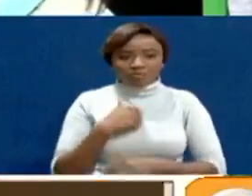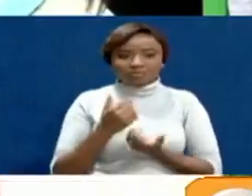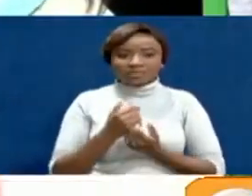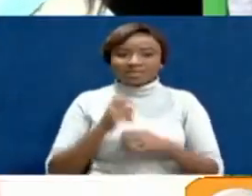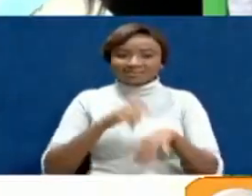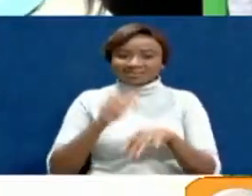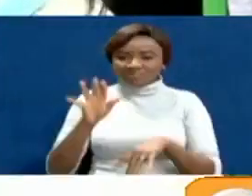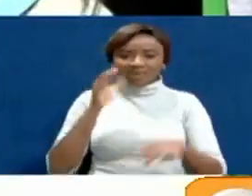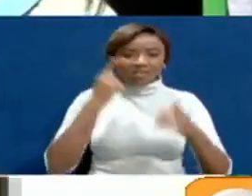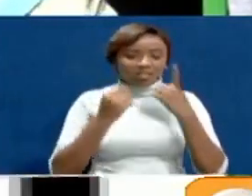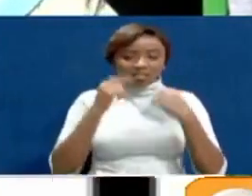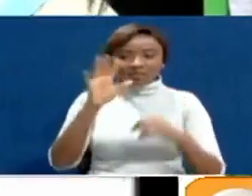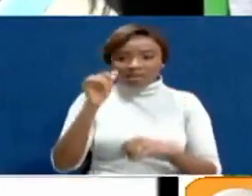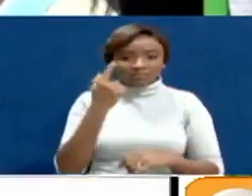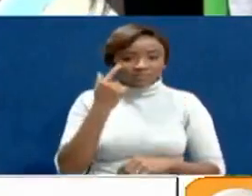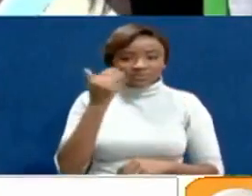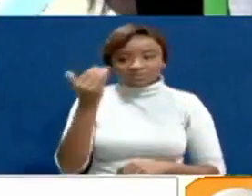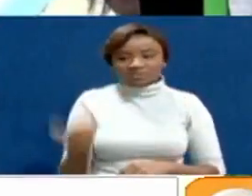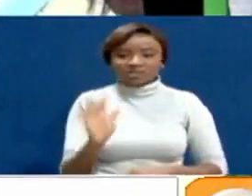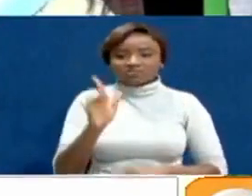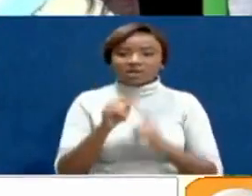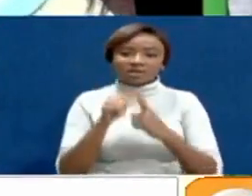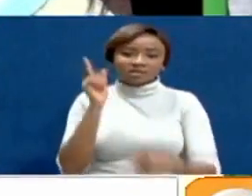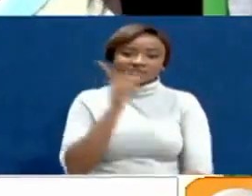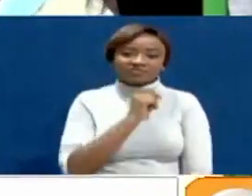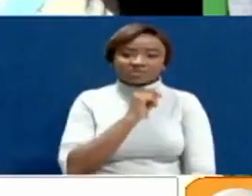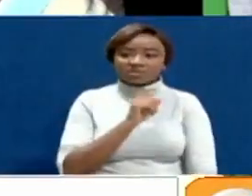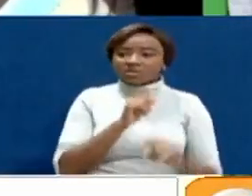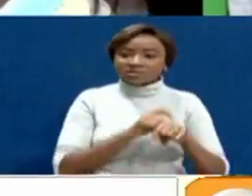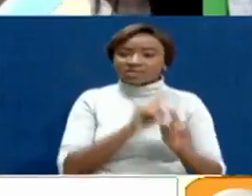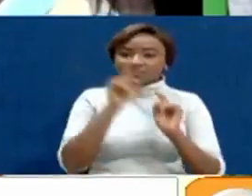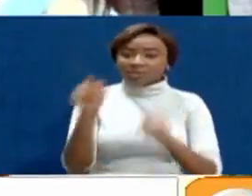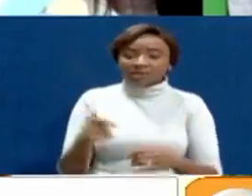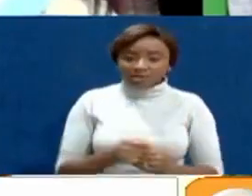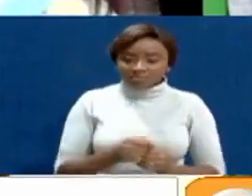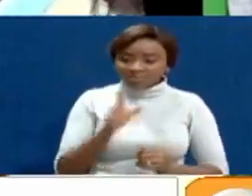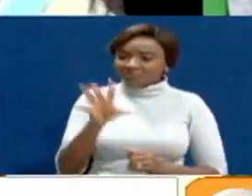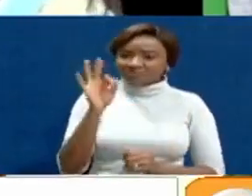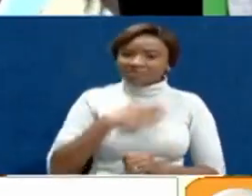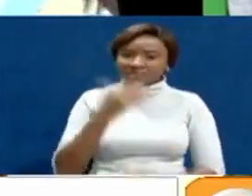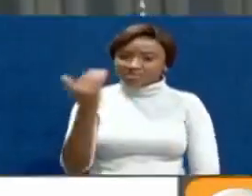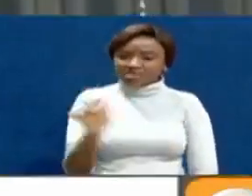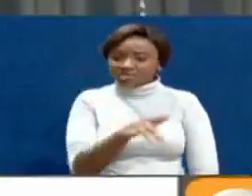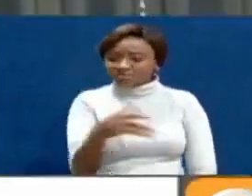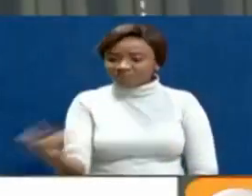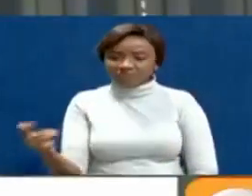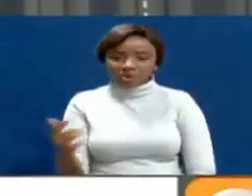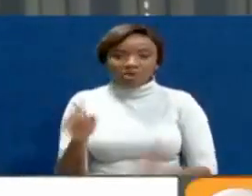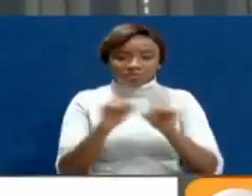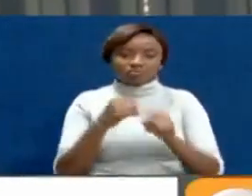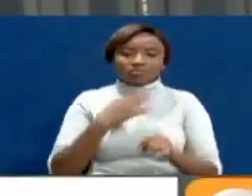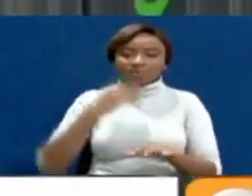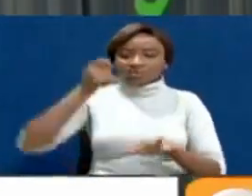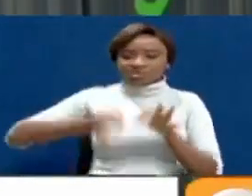Akaniambia kuja mtoto wako ameuawa huko kwa maduka. Wakati nilifika mimi nilipata mtoto wangu wako chini. Ningetaka